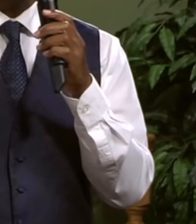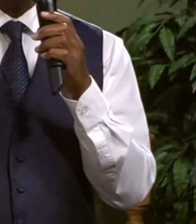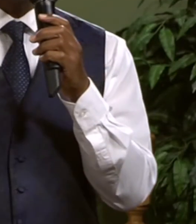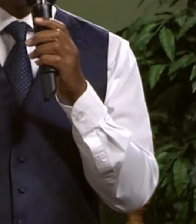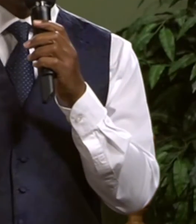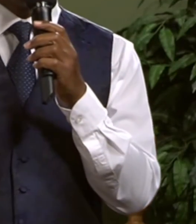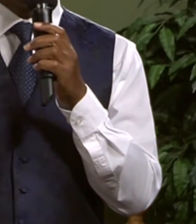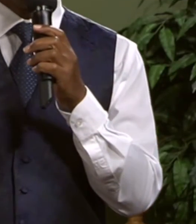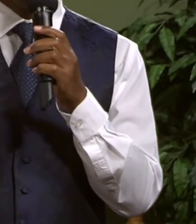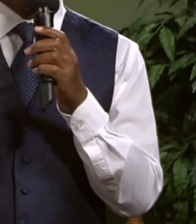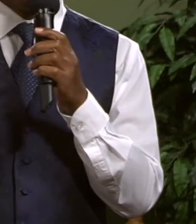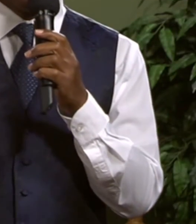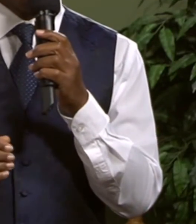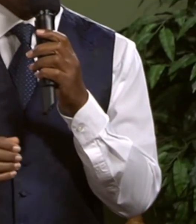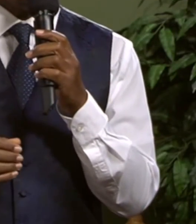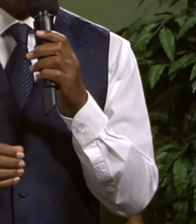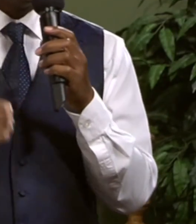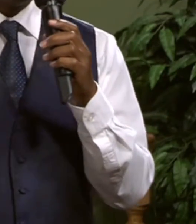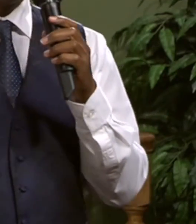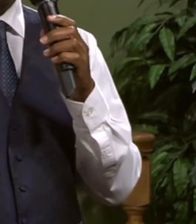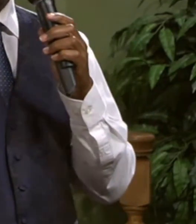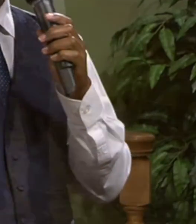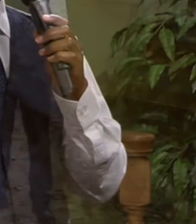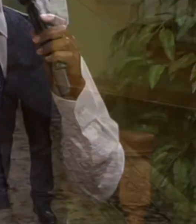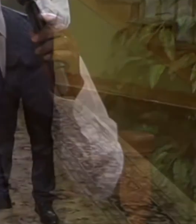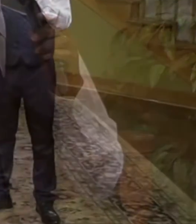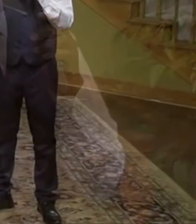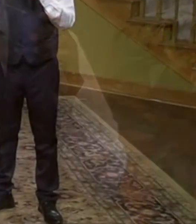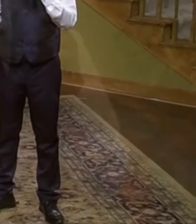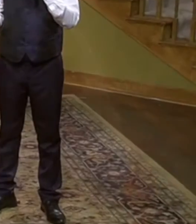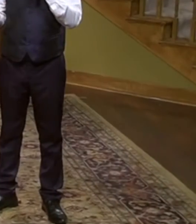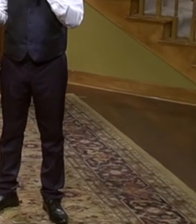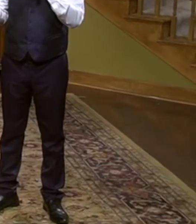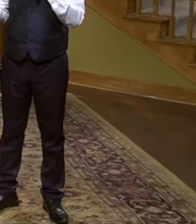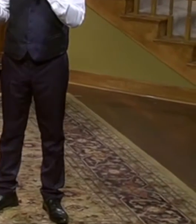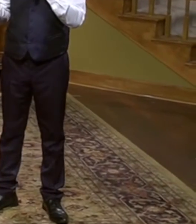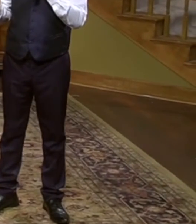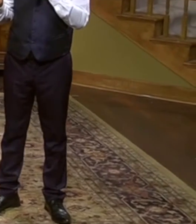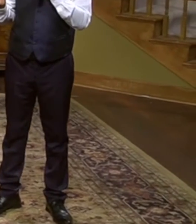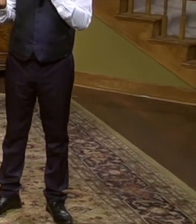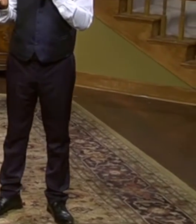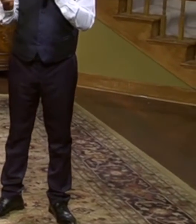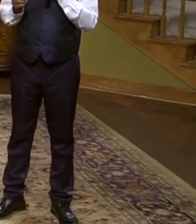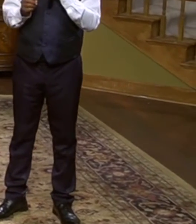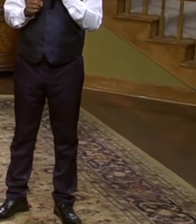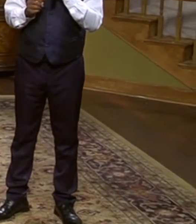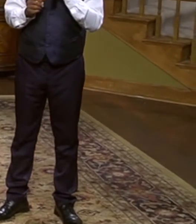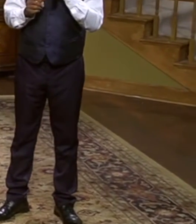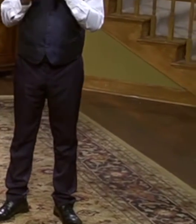sois justifié. Oui, c'est à ma place qu'il fut